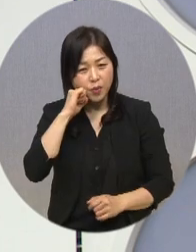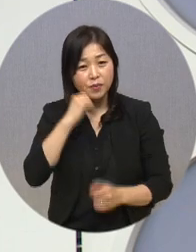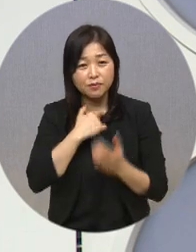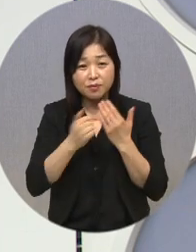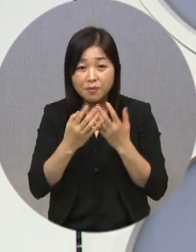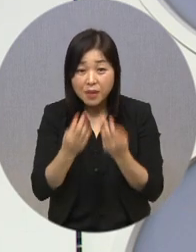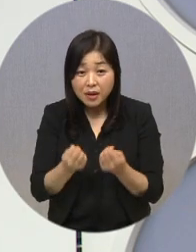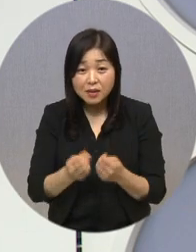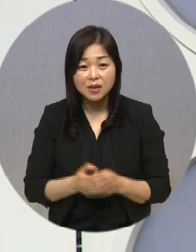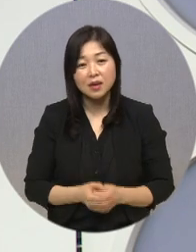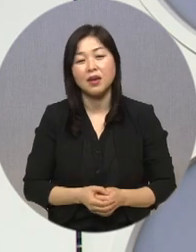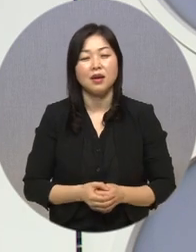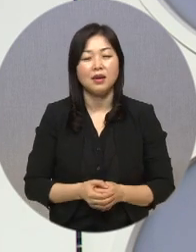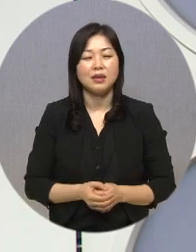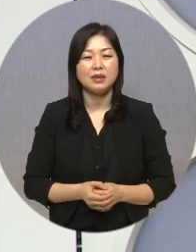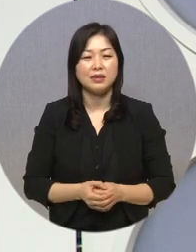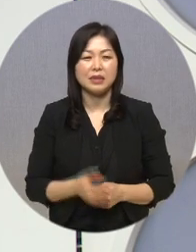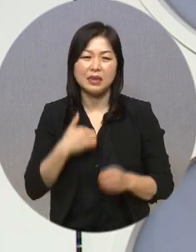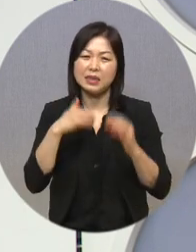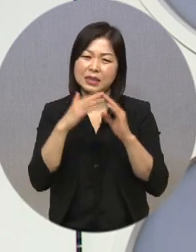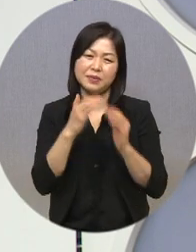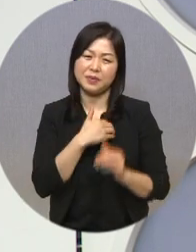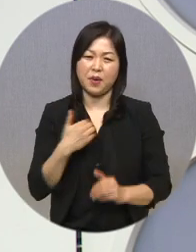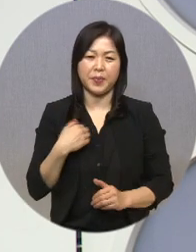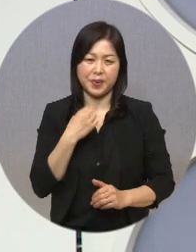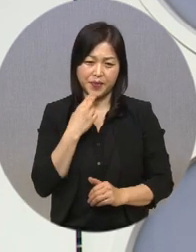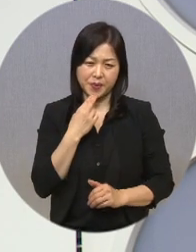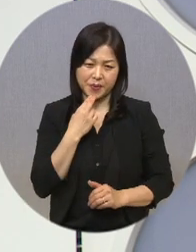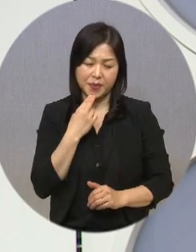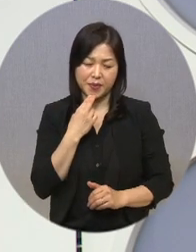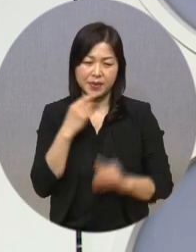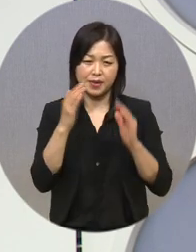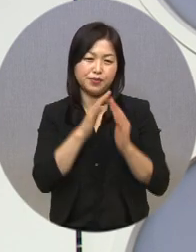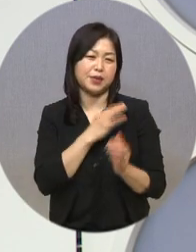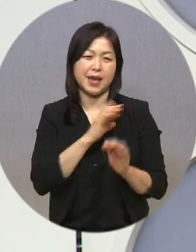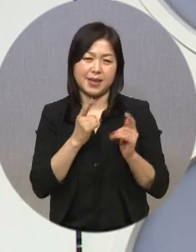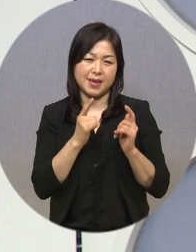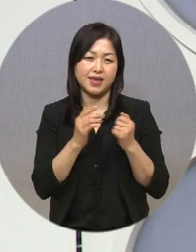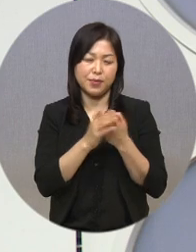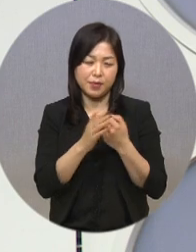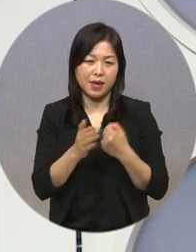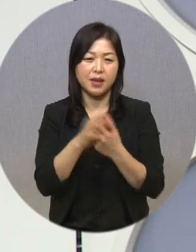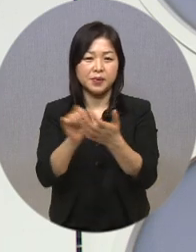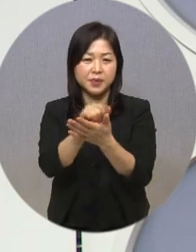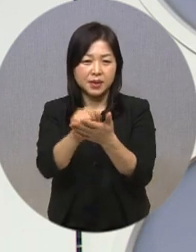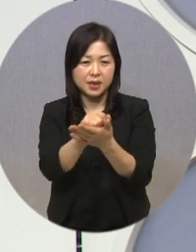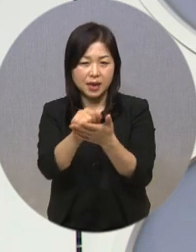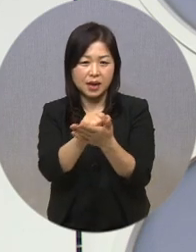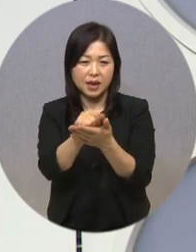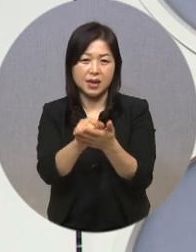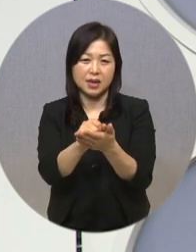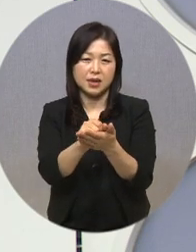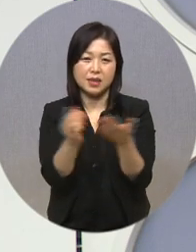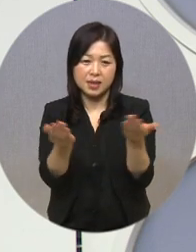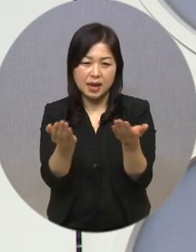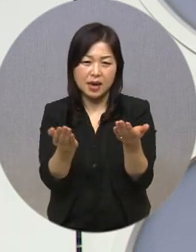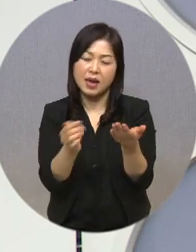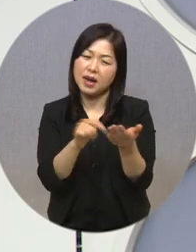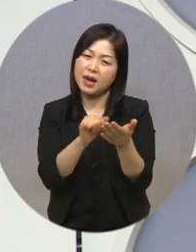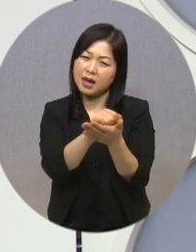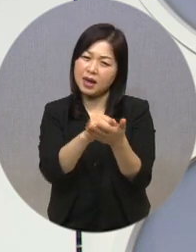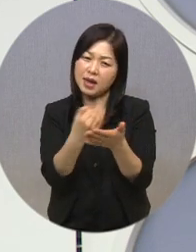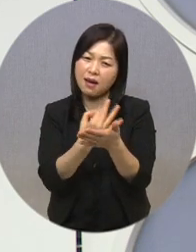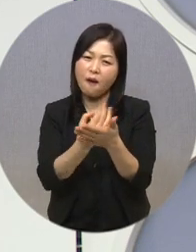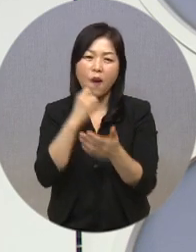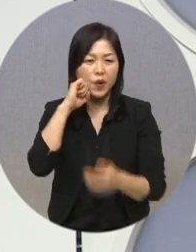돈도 뭐 집이 넉넉지 못해서 저 접시 닦다가 이거 갖고는 안